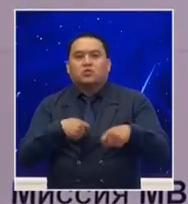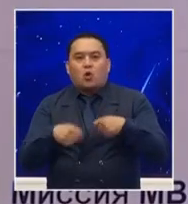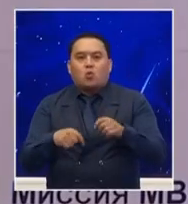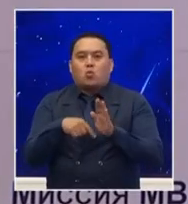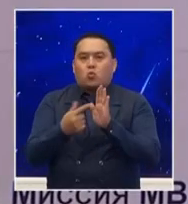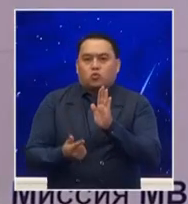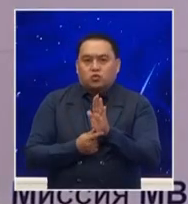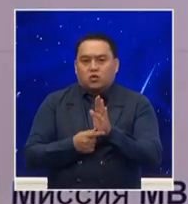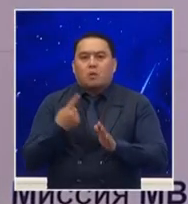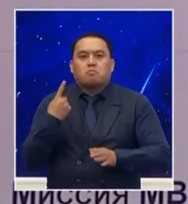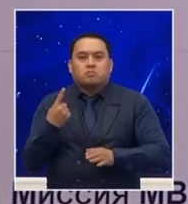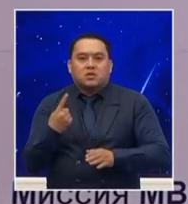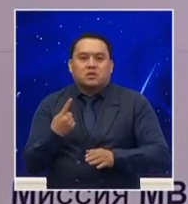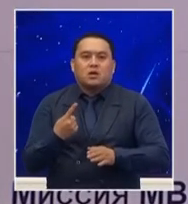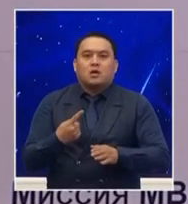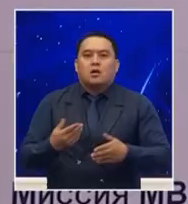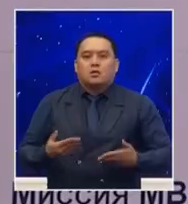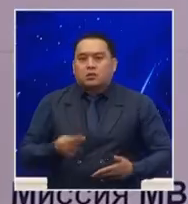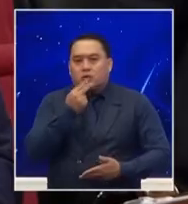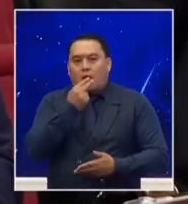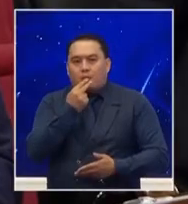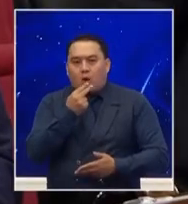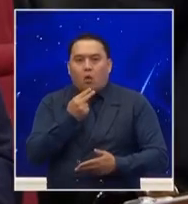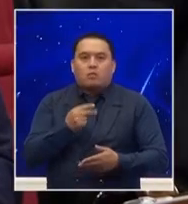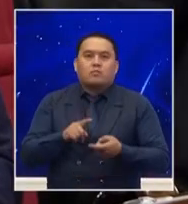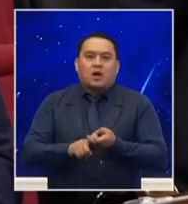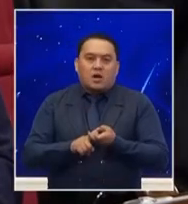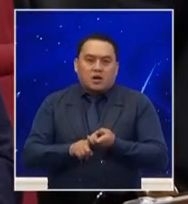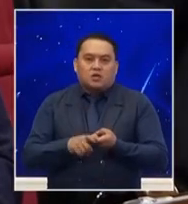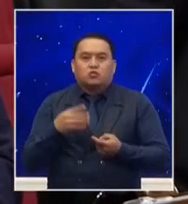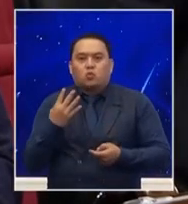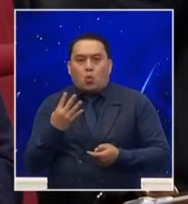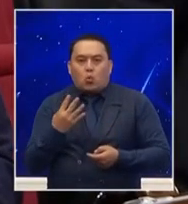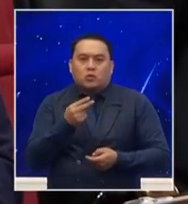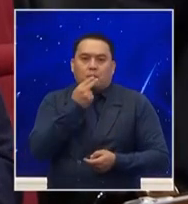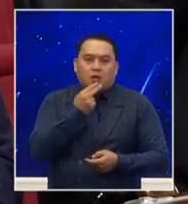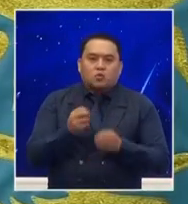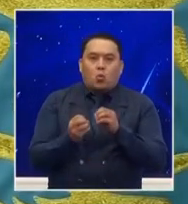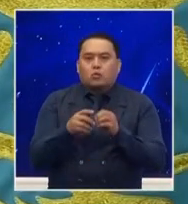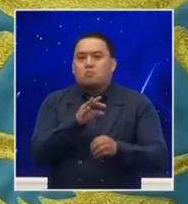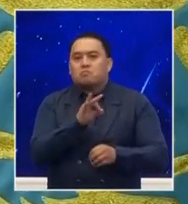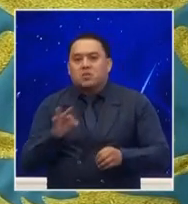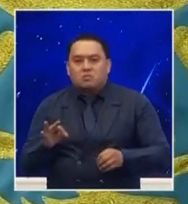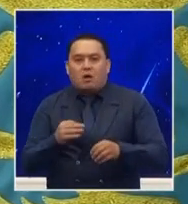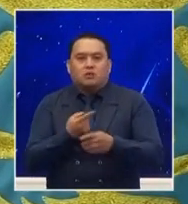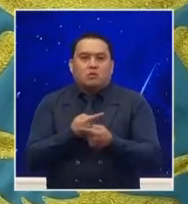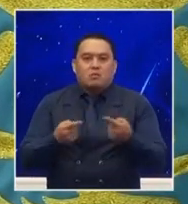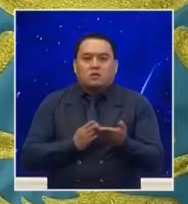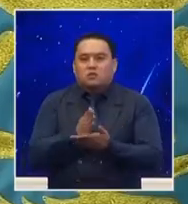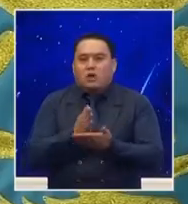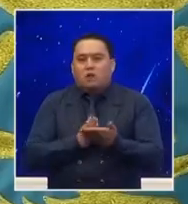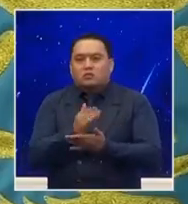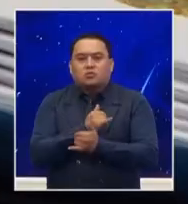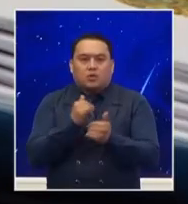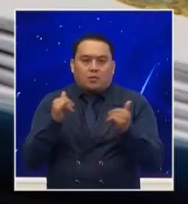Сауда-саттық 17.1%, мекендеу мен тамақтану 10.5%, байланыс 4.5%, және тағы да басқа салалар